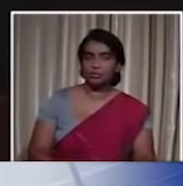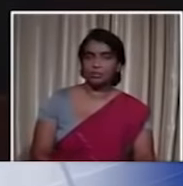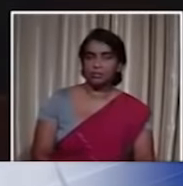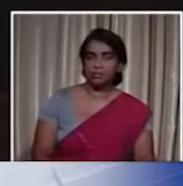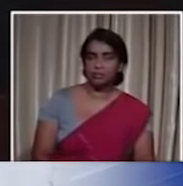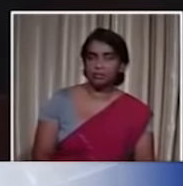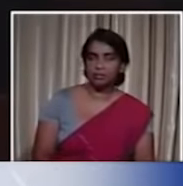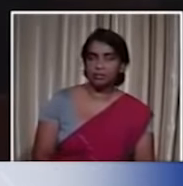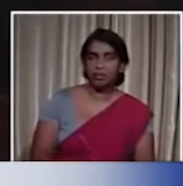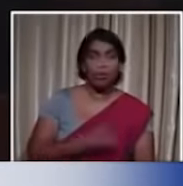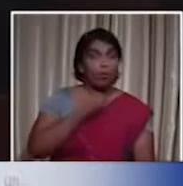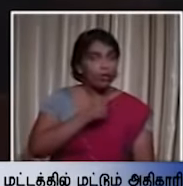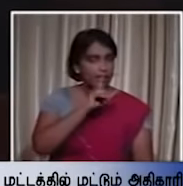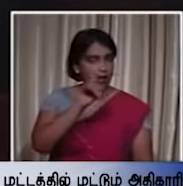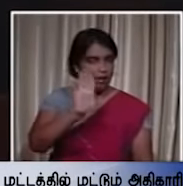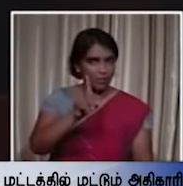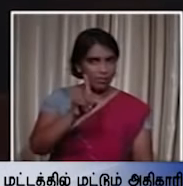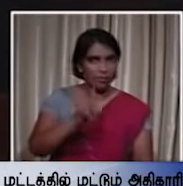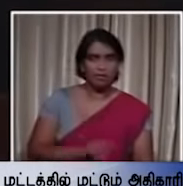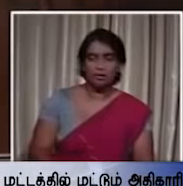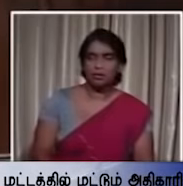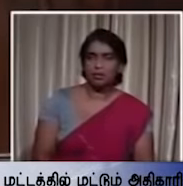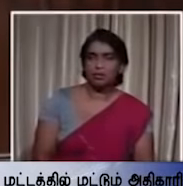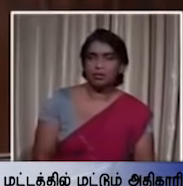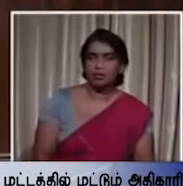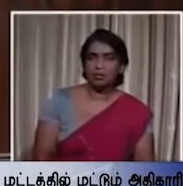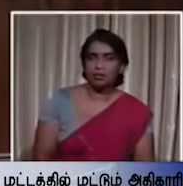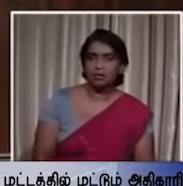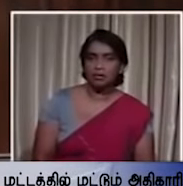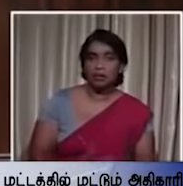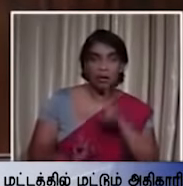உரைக்கு ஆளும் கட்சியினர் எதிர்ப்பு கோஷங்களை எழுப்பியிருந்தனர்.